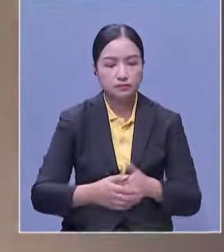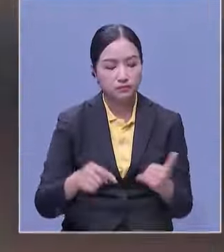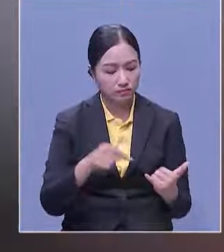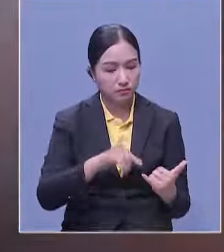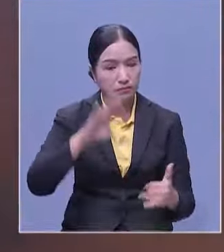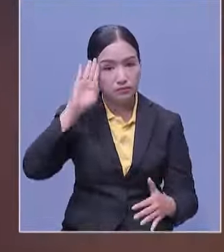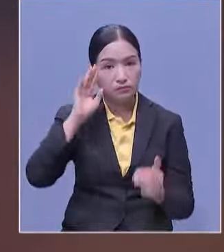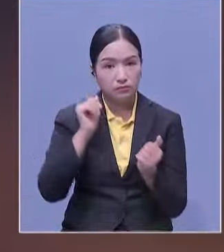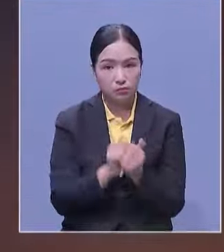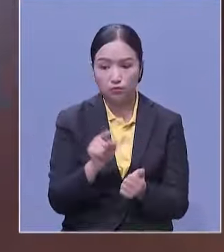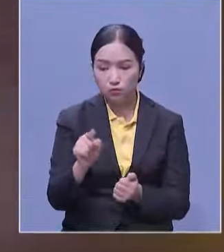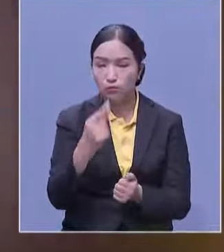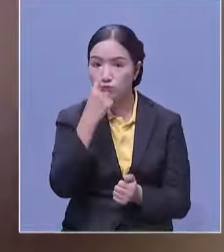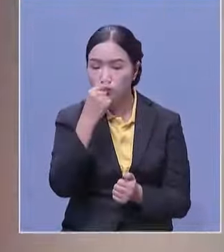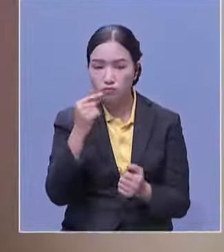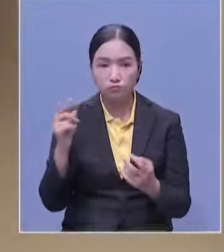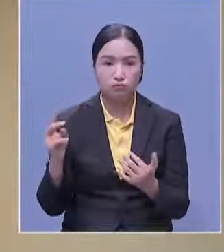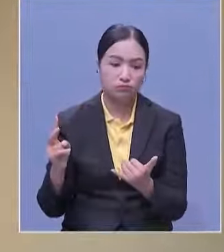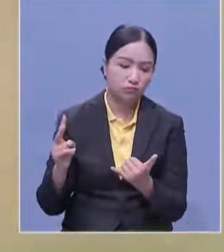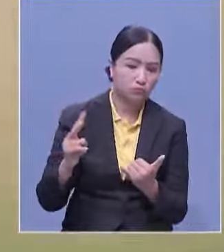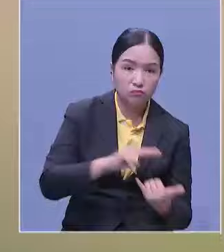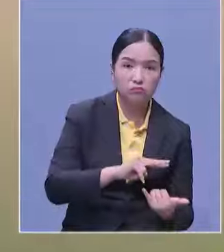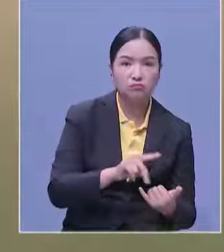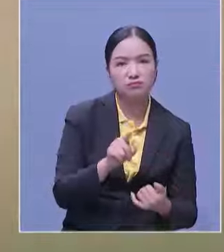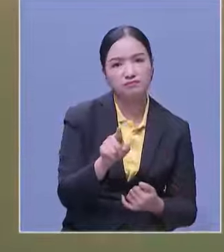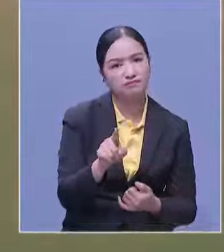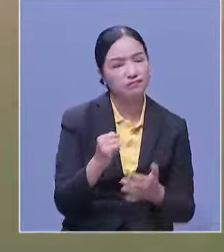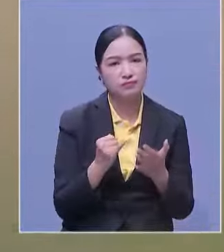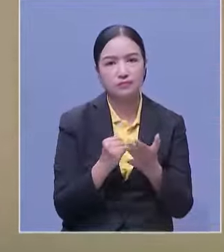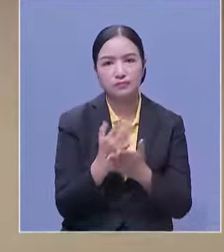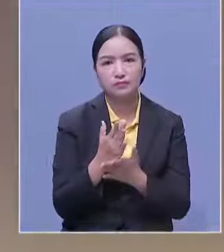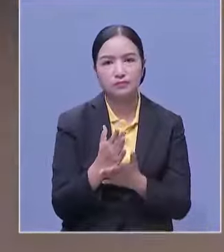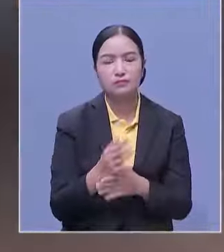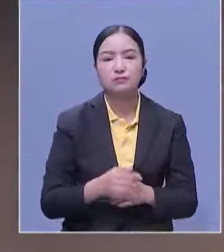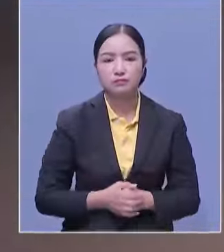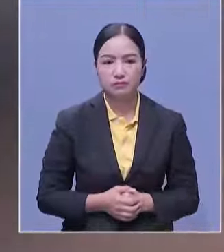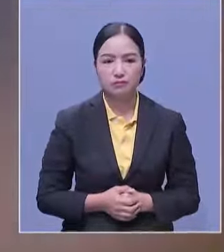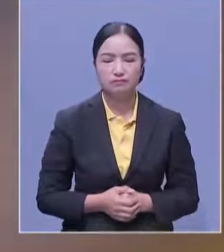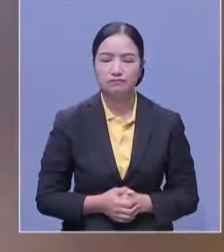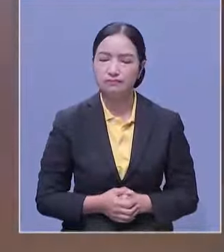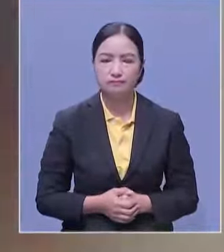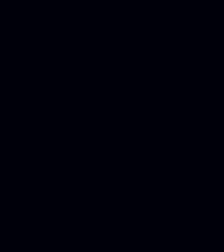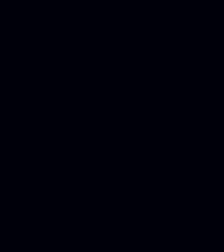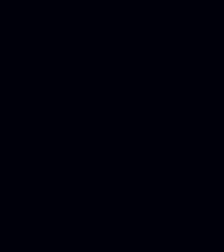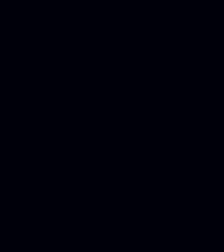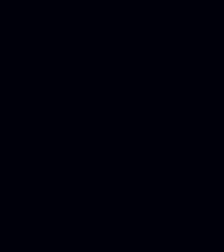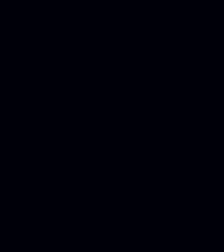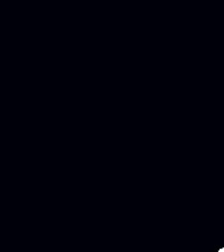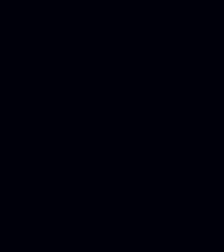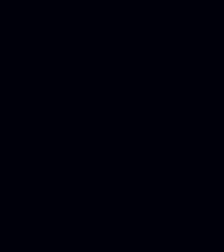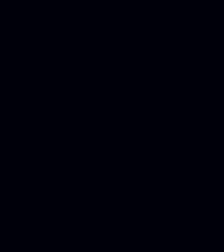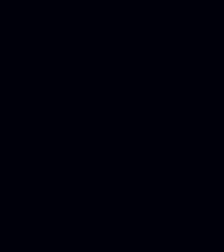อ่ะแล้วชาวต่างชาติ 2คนมารุมแบบนี้เิมเกิมจริงๆนะ